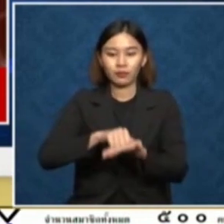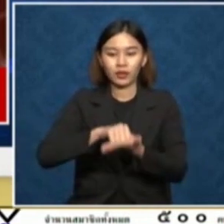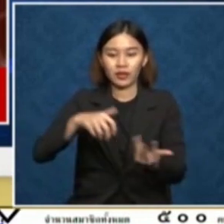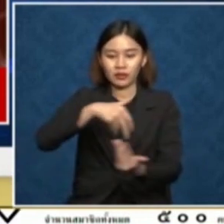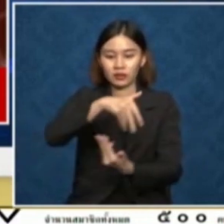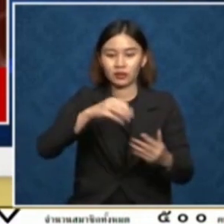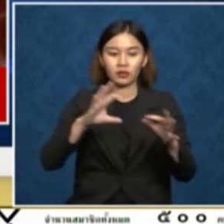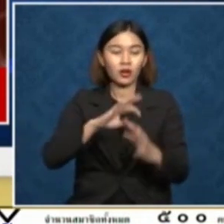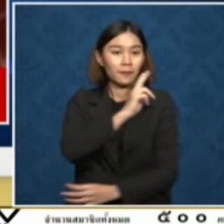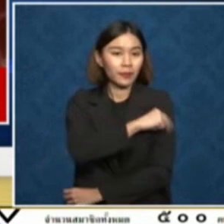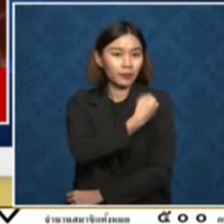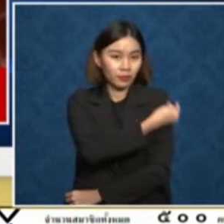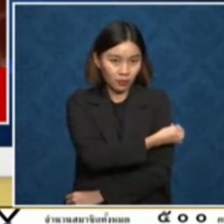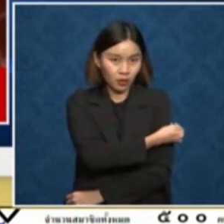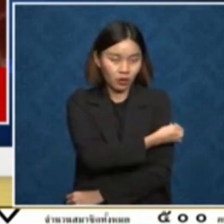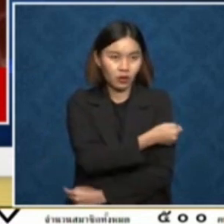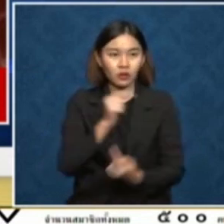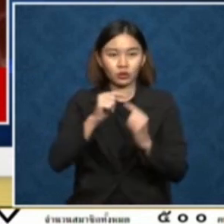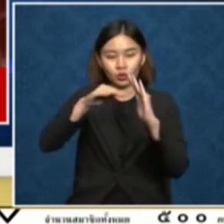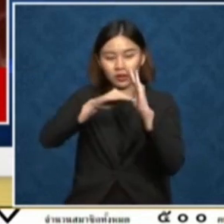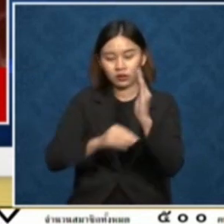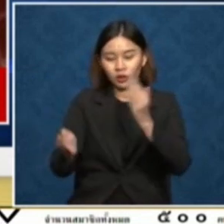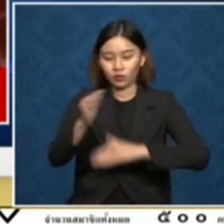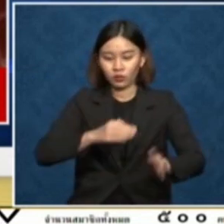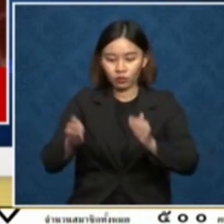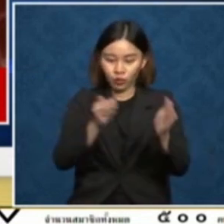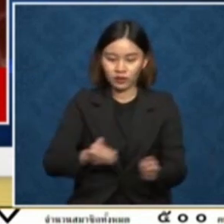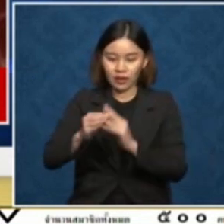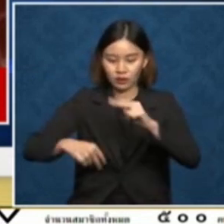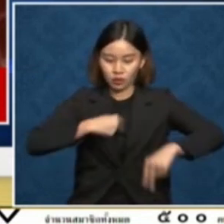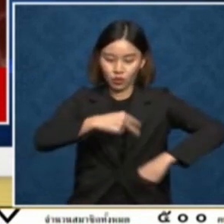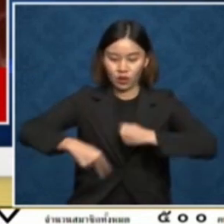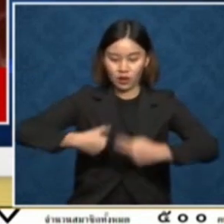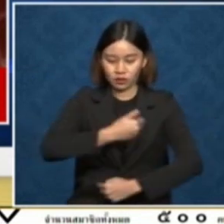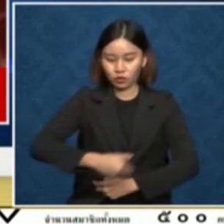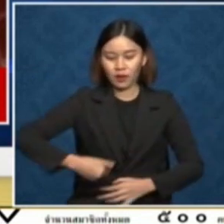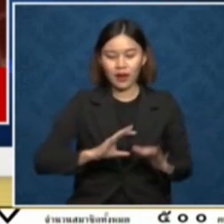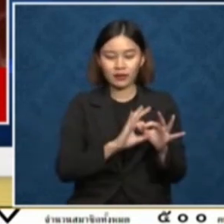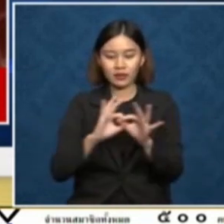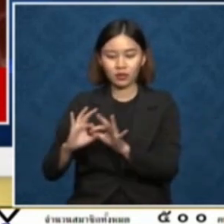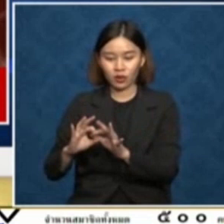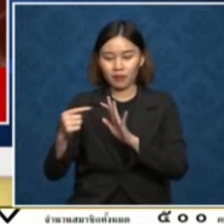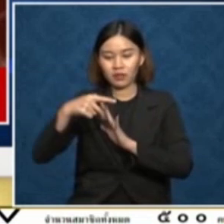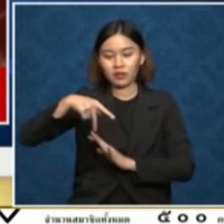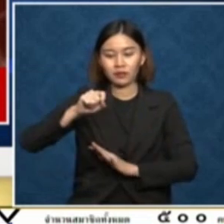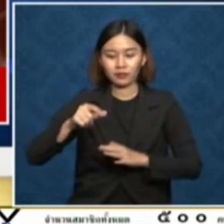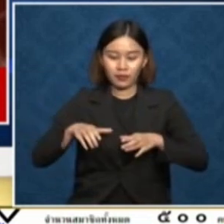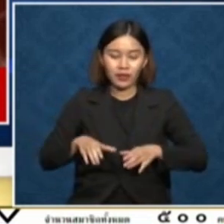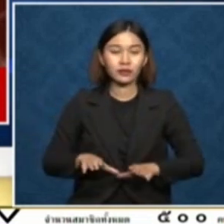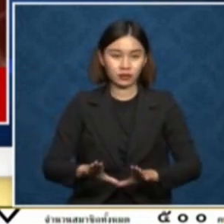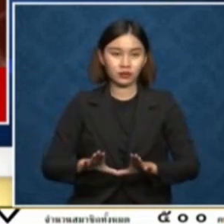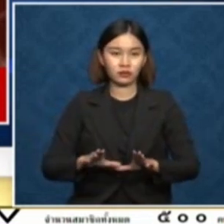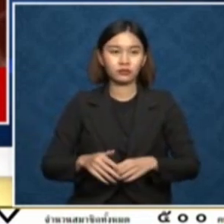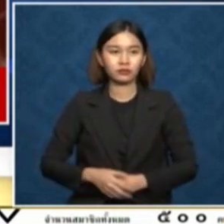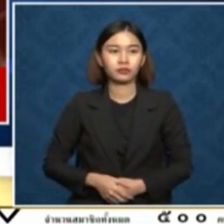ของการพิสูจน์ทราบอัตลักษณ์ของบุคคลและการจัดทำบริการสาธารณะ ยกตัวอย่างเช่นครับการจัดทำบริการ